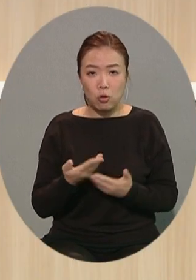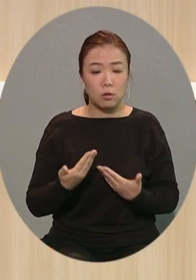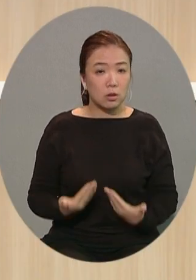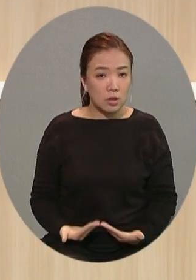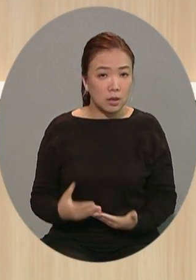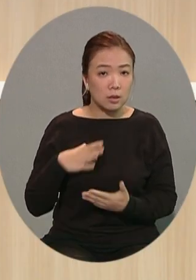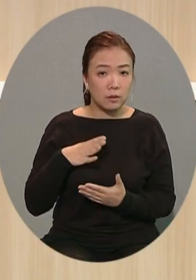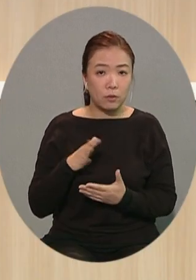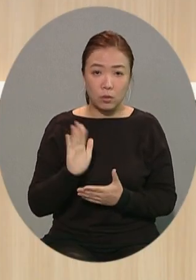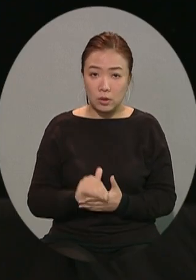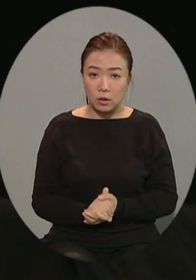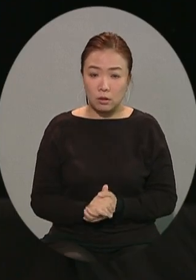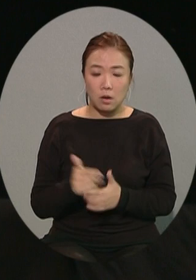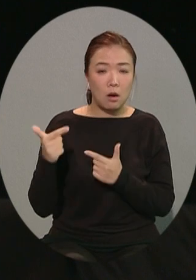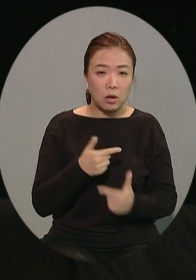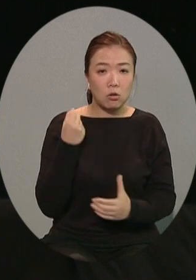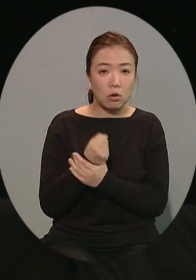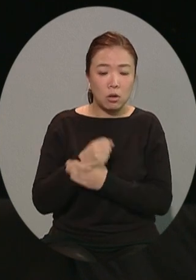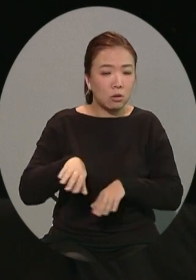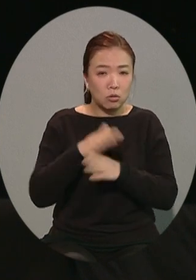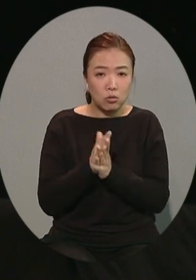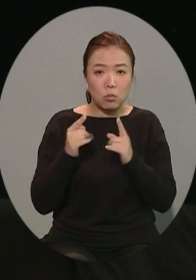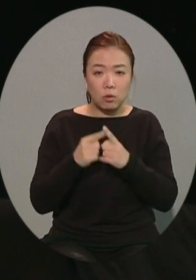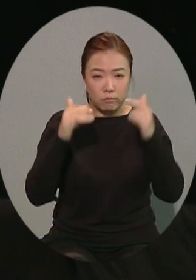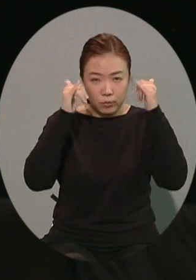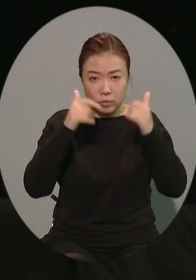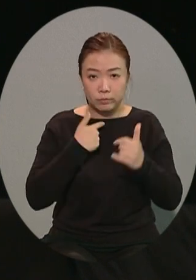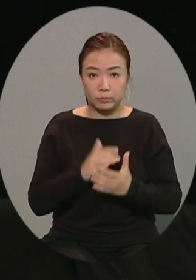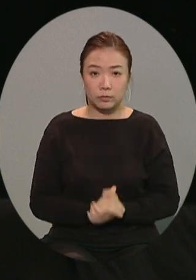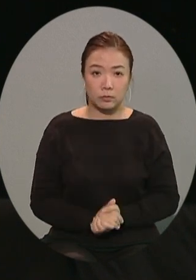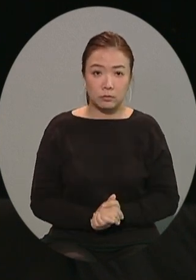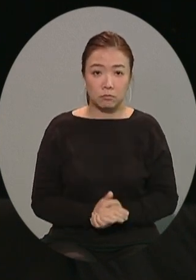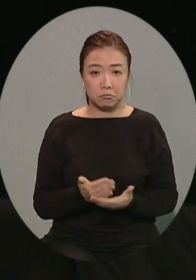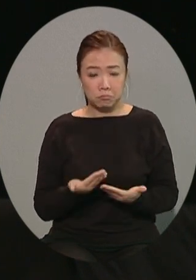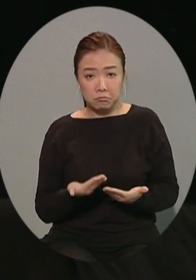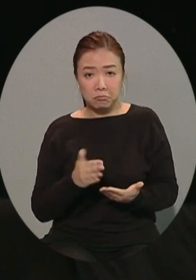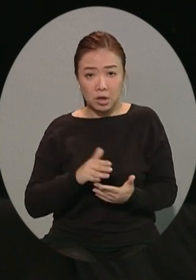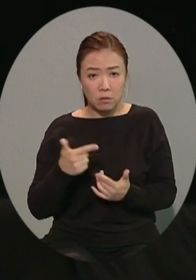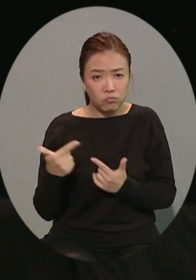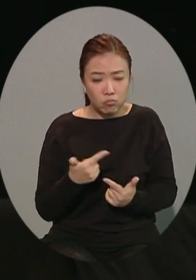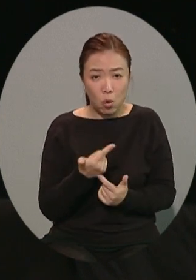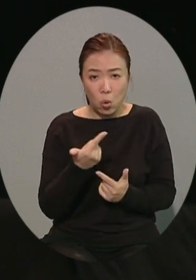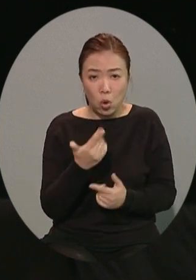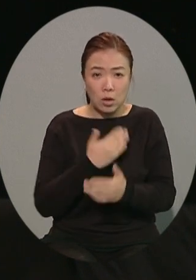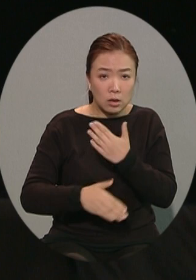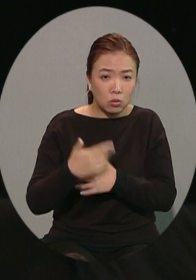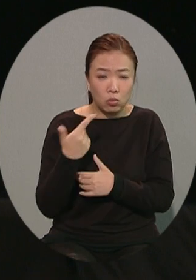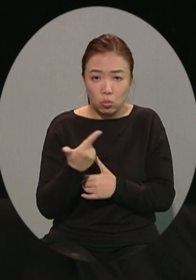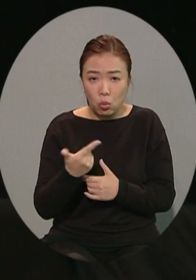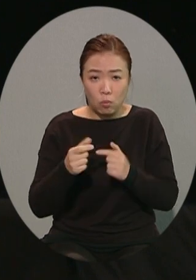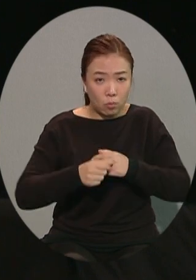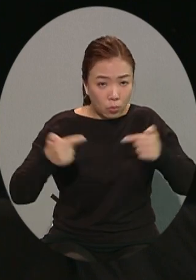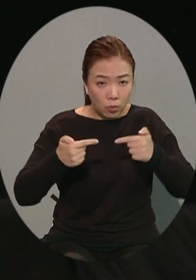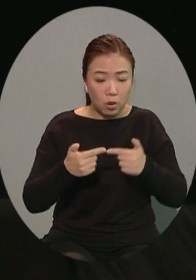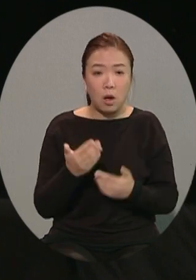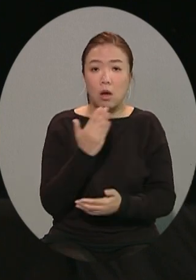局面呢？ 继续抗争，全民勇武，多谢。 但是会可能继续有更多人受伤。 受伤是